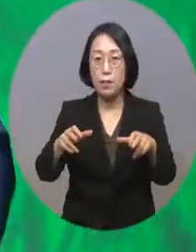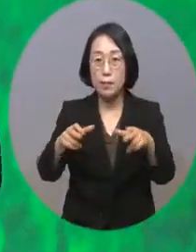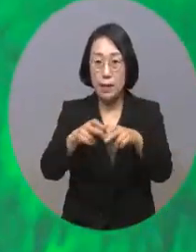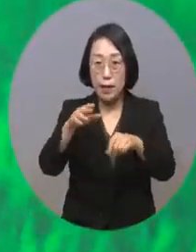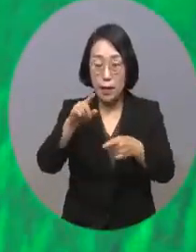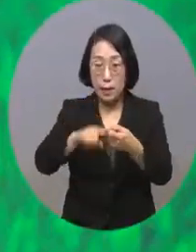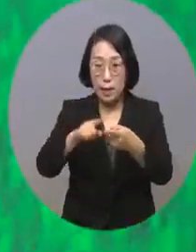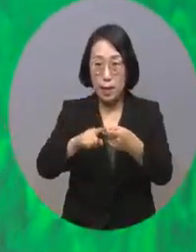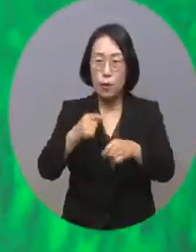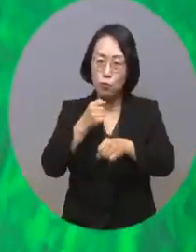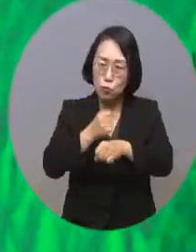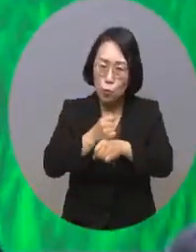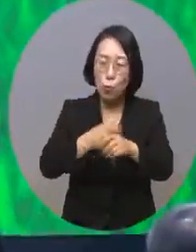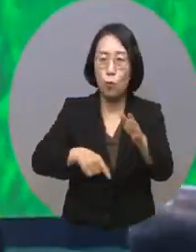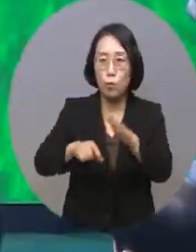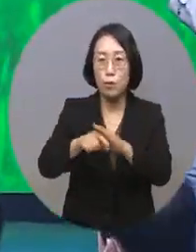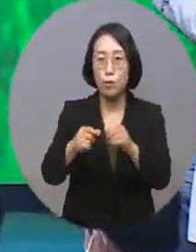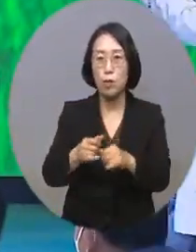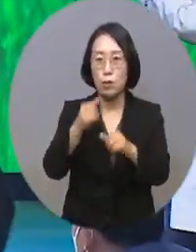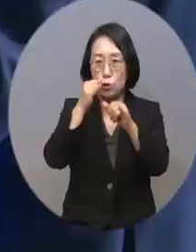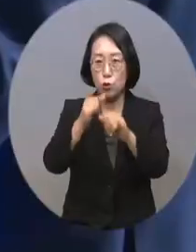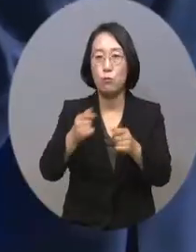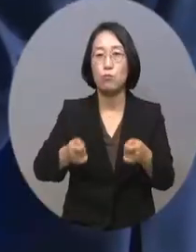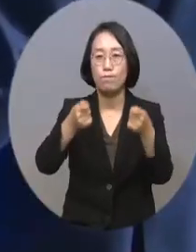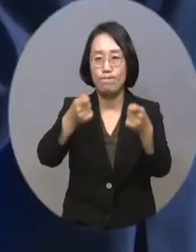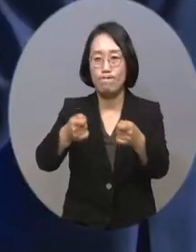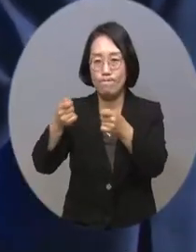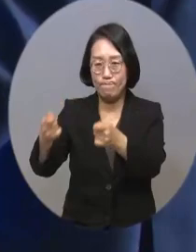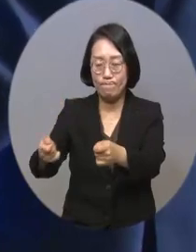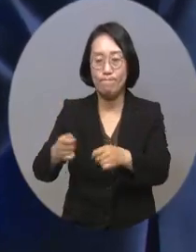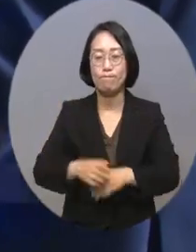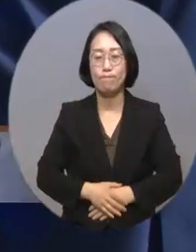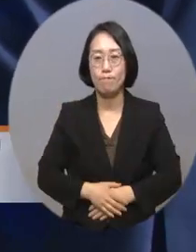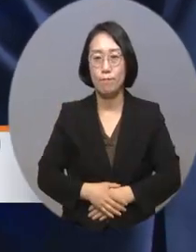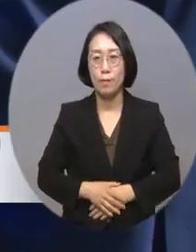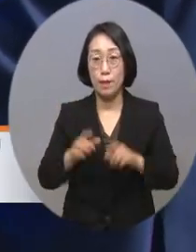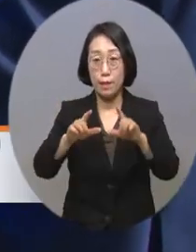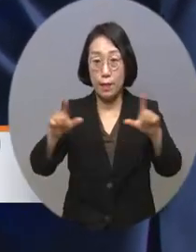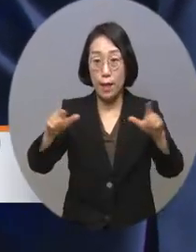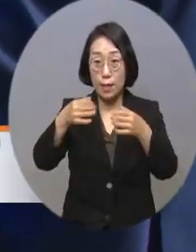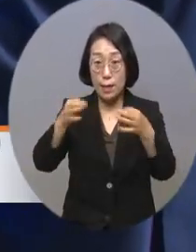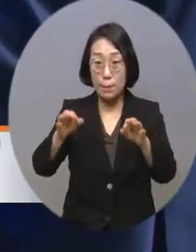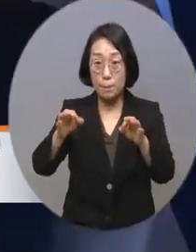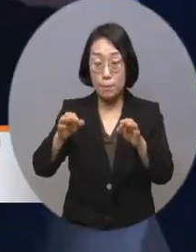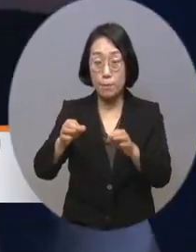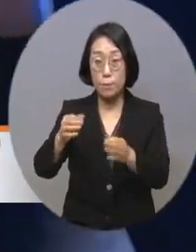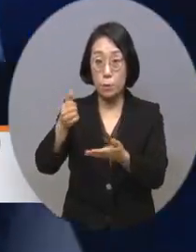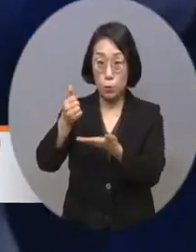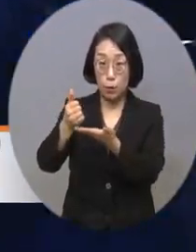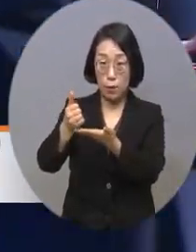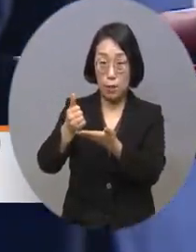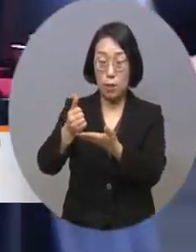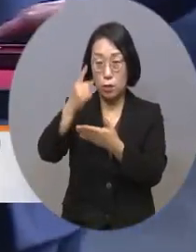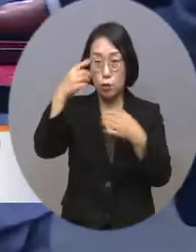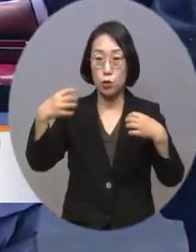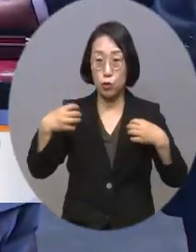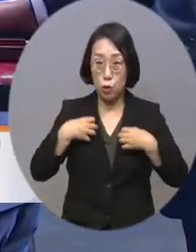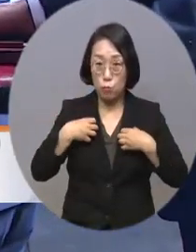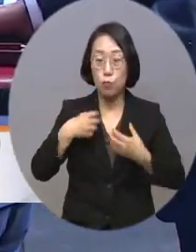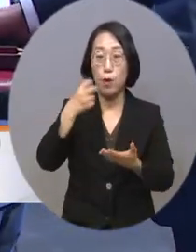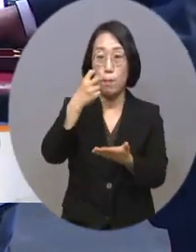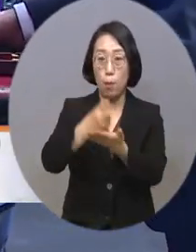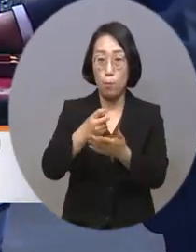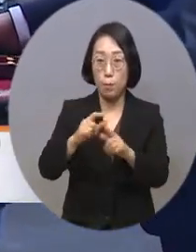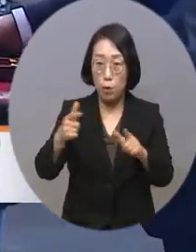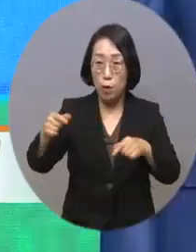헌신한 이들에게 정부 포상을 수여했습니다. 이날 김부겸 총리는 정부의 의지를 담은 정책들이 차질